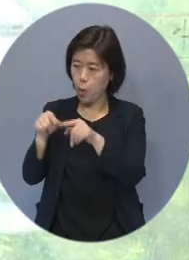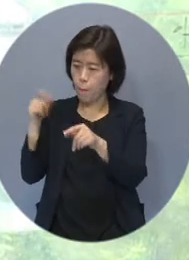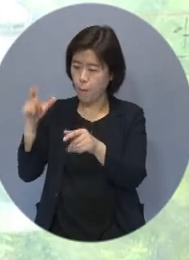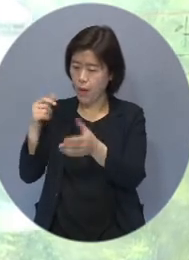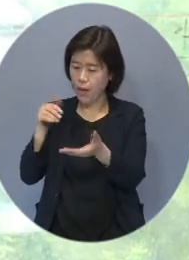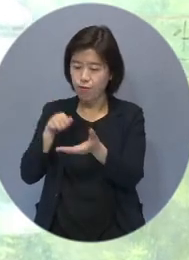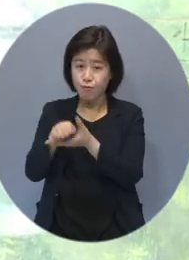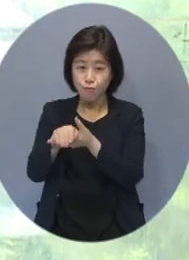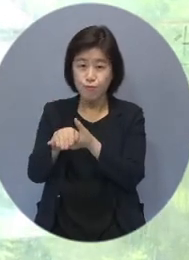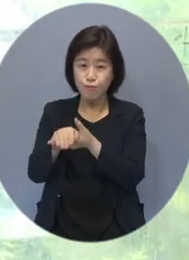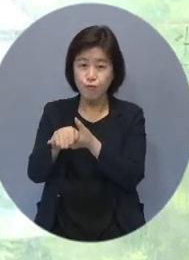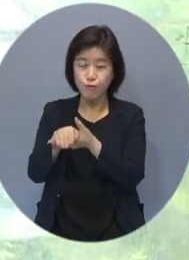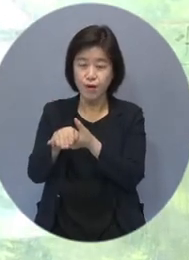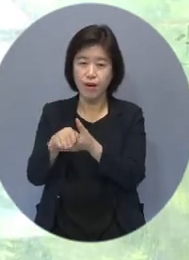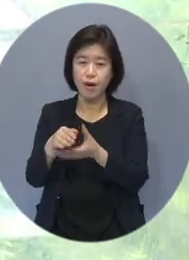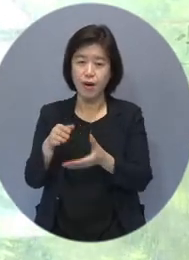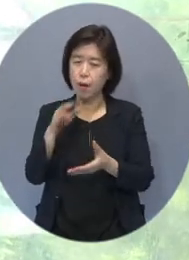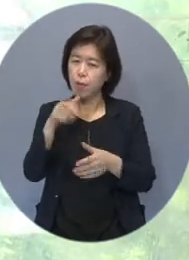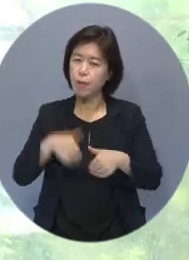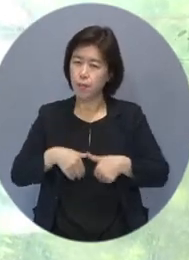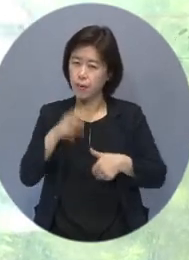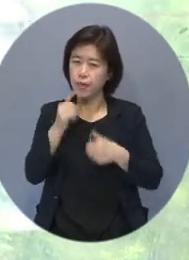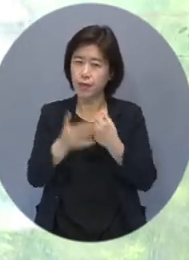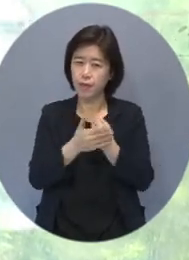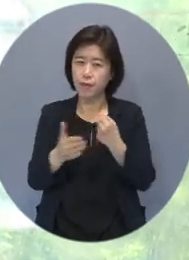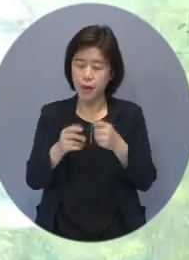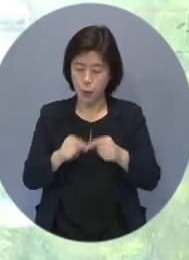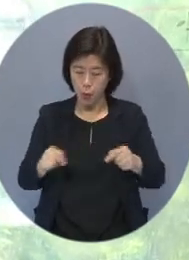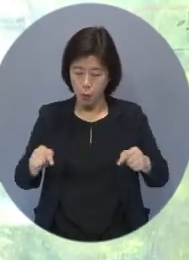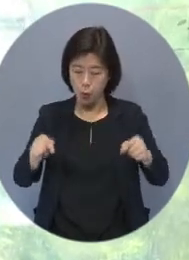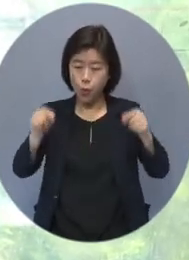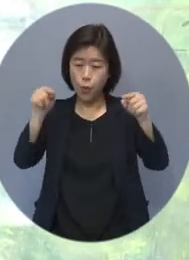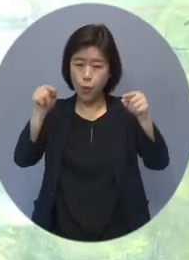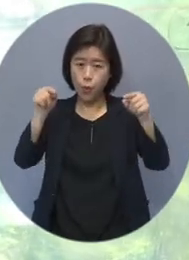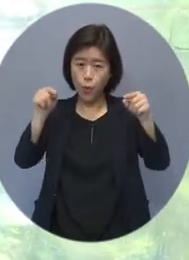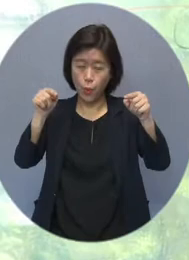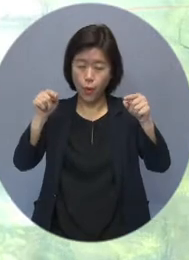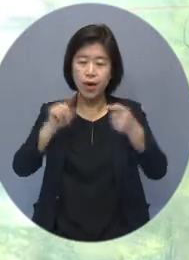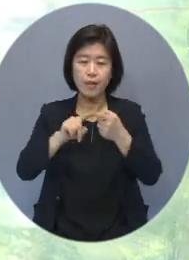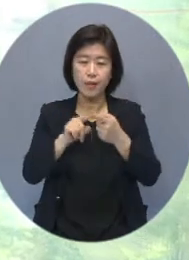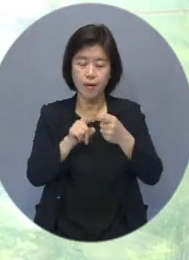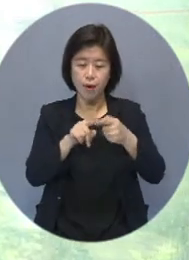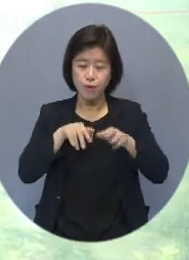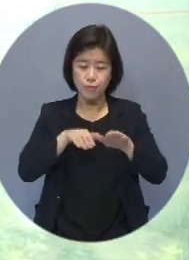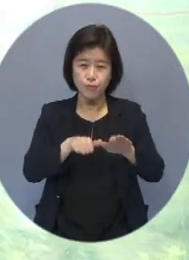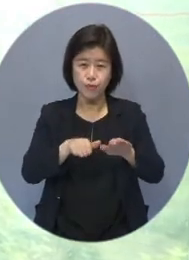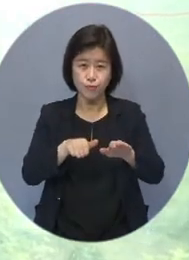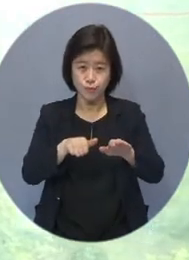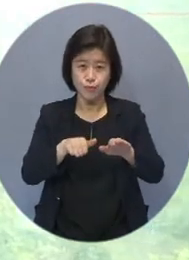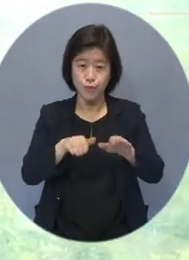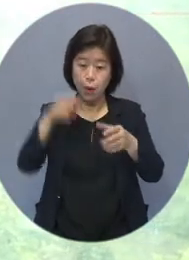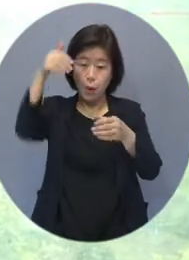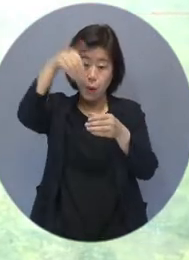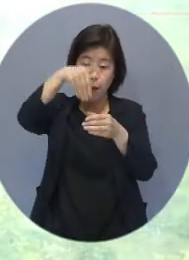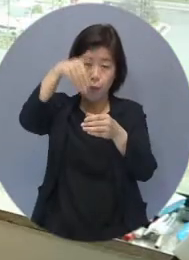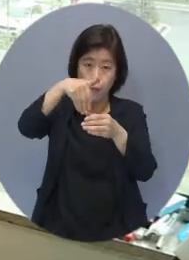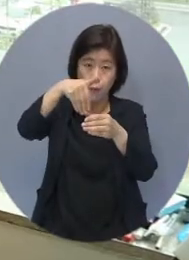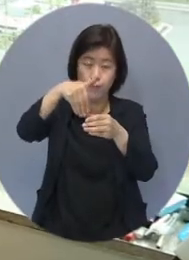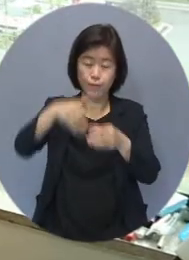때문에 테두리를 이제 미싱 작업을 해줘야 돼요. 지금 그런 작업을 하고 있습니다.